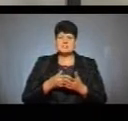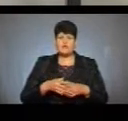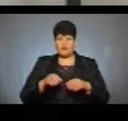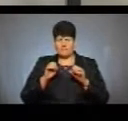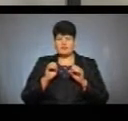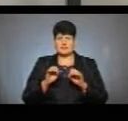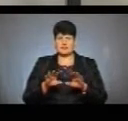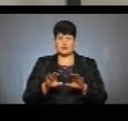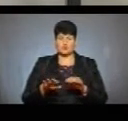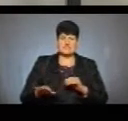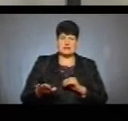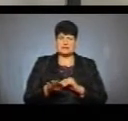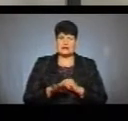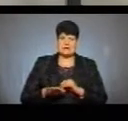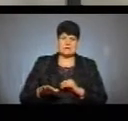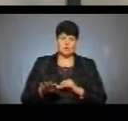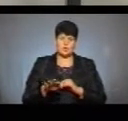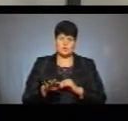віддаються території,